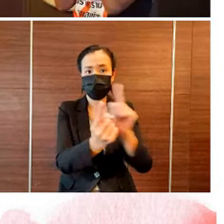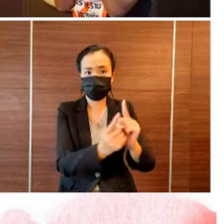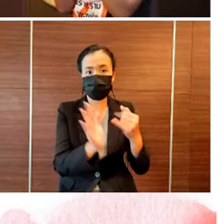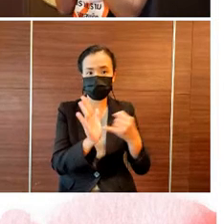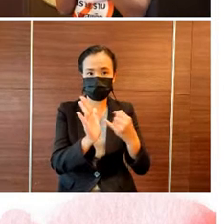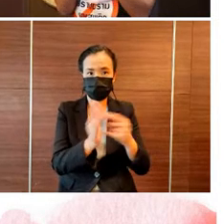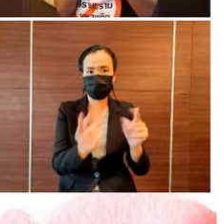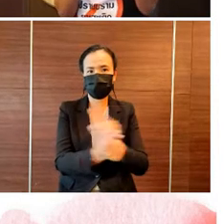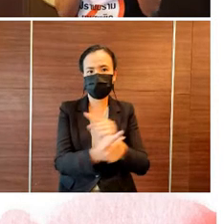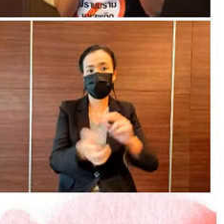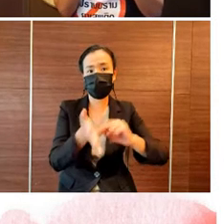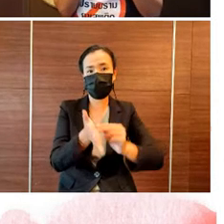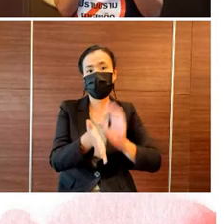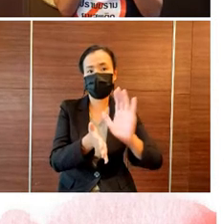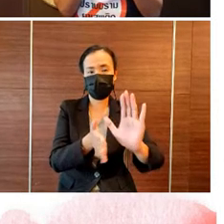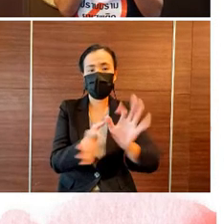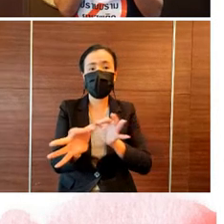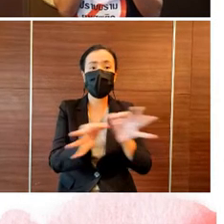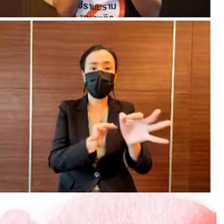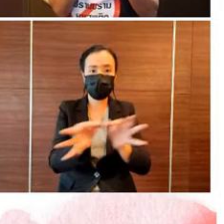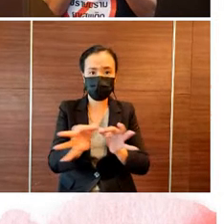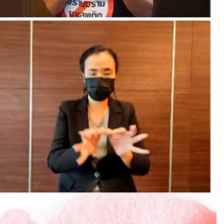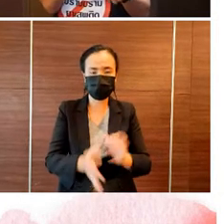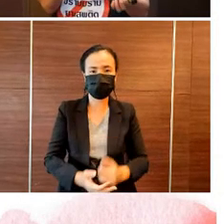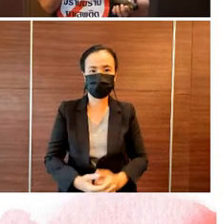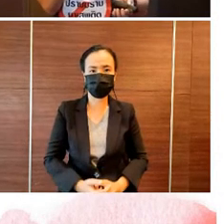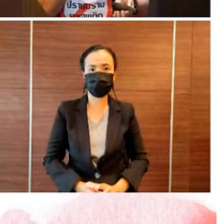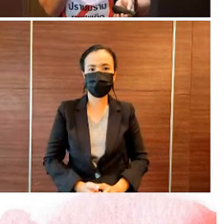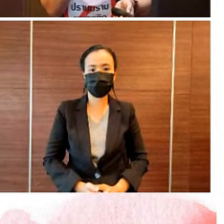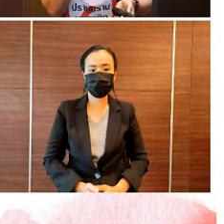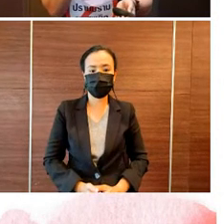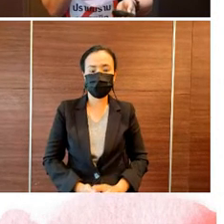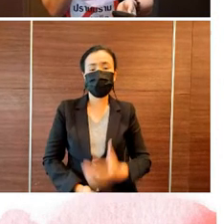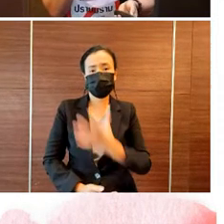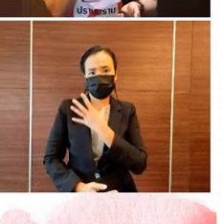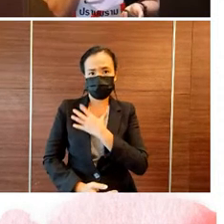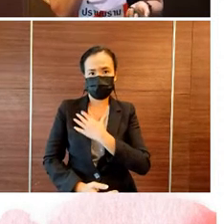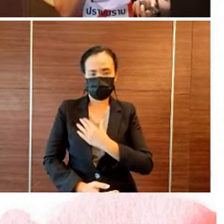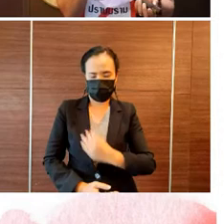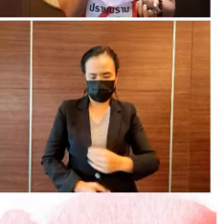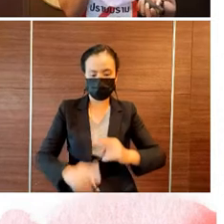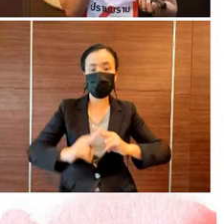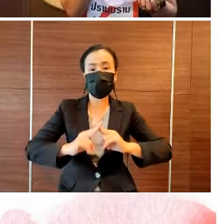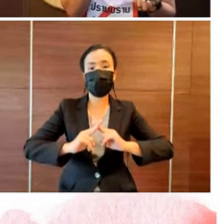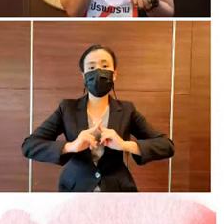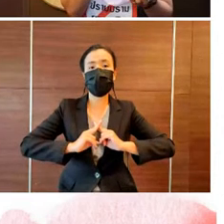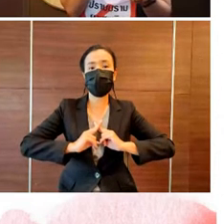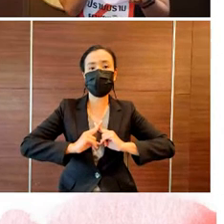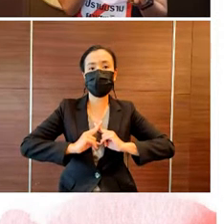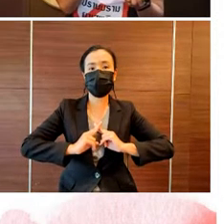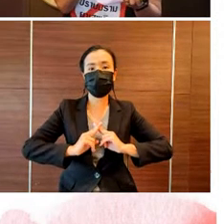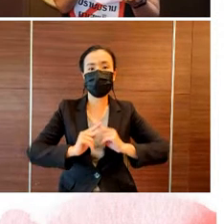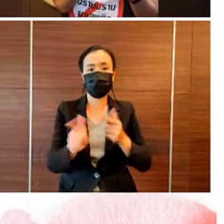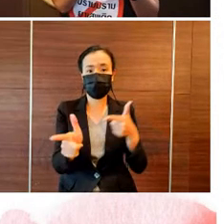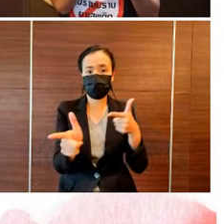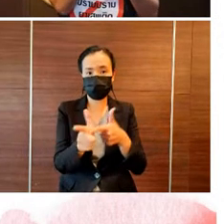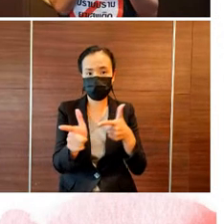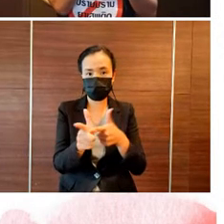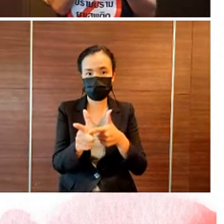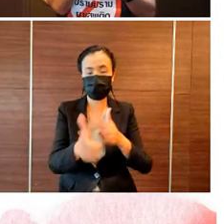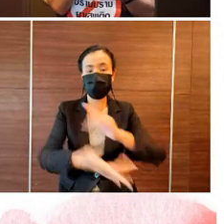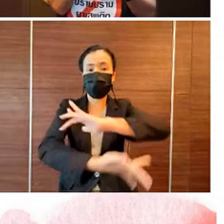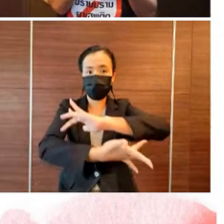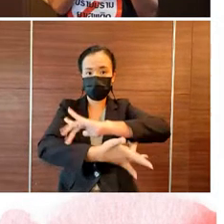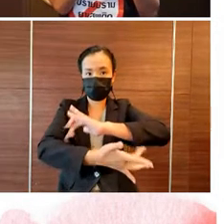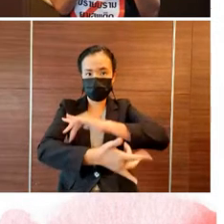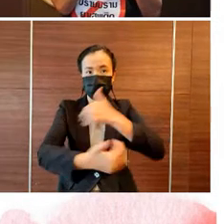สังคมให้ความหมายไว้แบบนี้เนาะแล้วเขาก็อธิบายกันแบบนี้นะคะการพึงพอใจกับรูปลักษณ์ตัวเองเพราะว่าทำเซ็กในกลุ่ม MSM หรือ